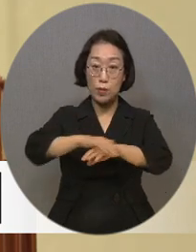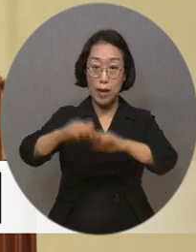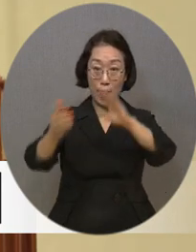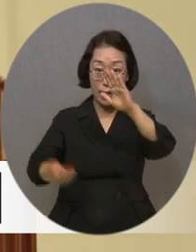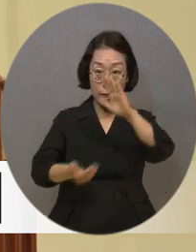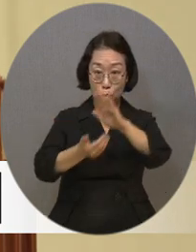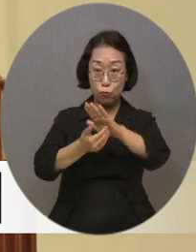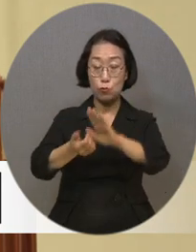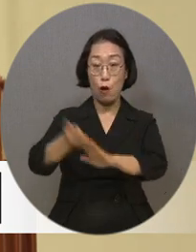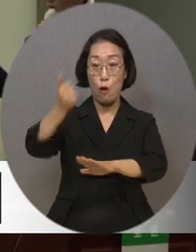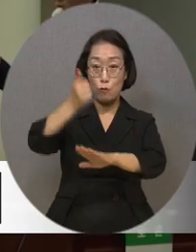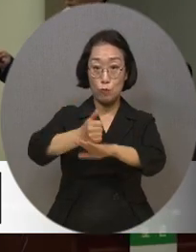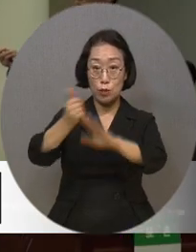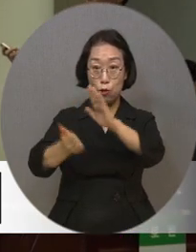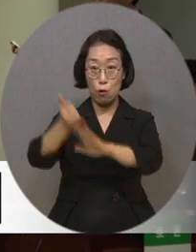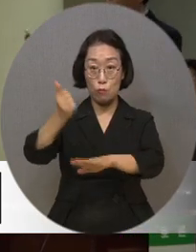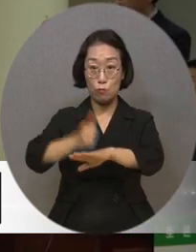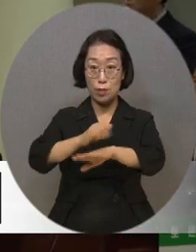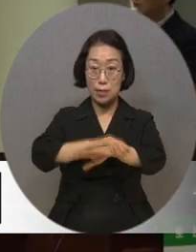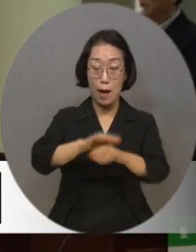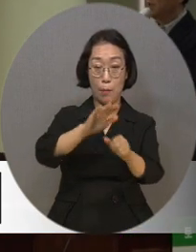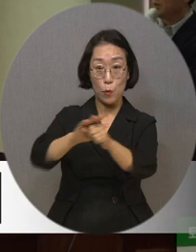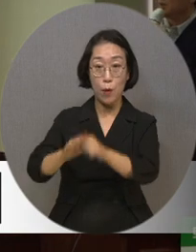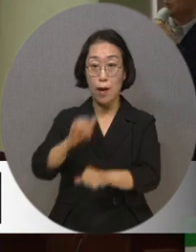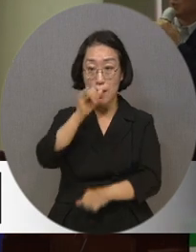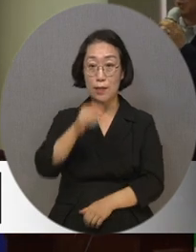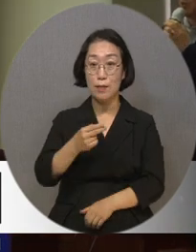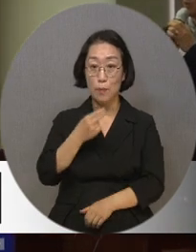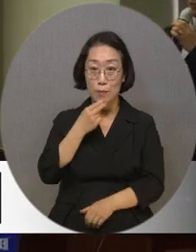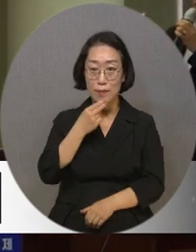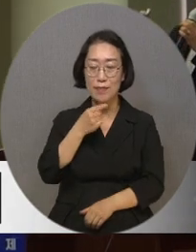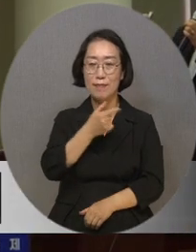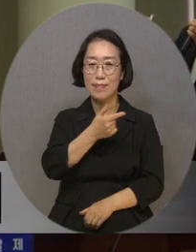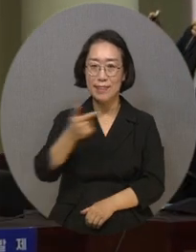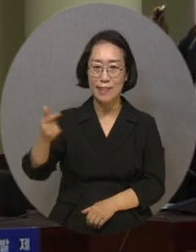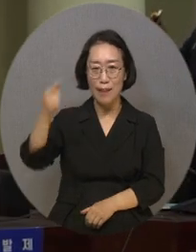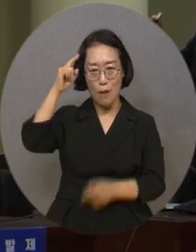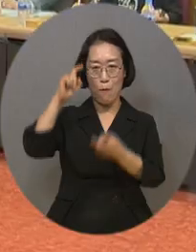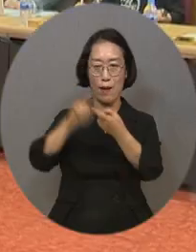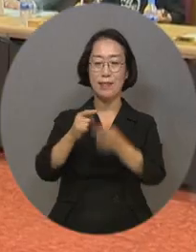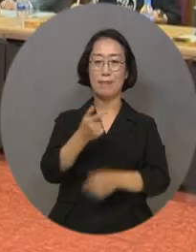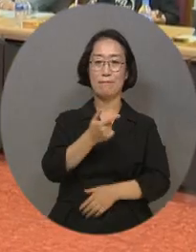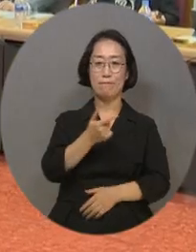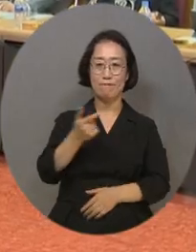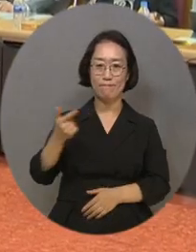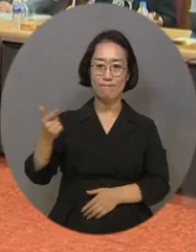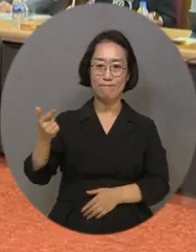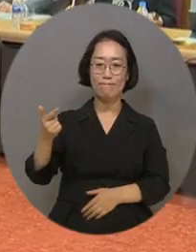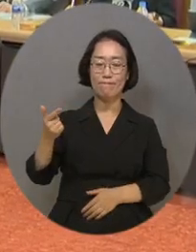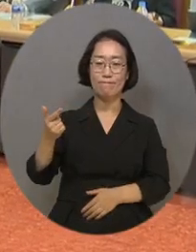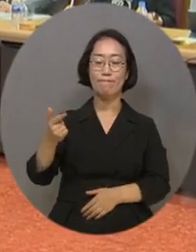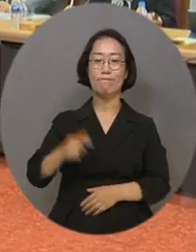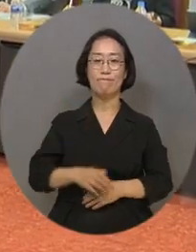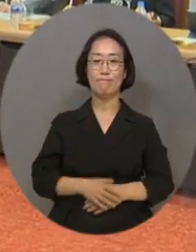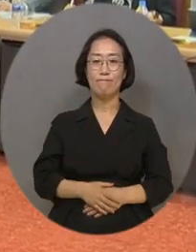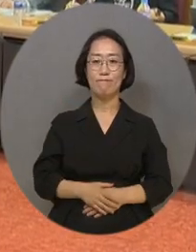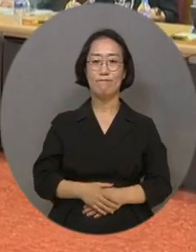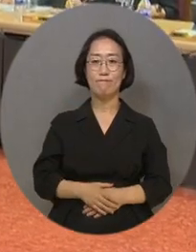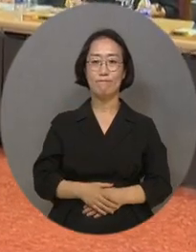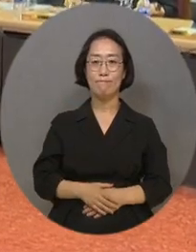위한 정책을 펼치며 더욱 발전하는 모습을 보여줄 수 있을지 주목됩니다. 복지TV 뉴스 정의원입니다.